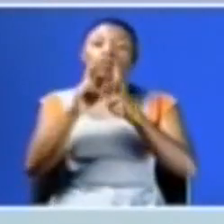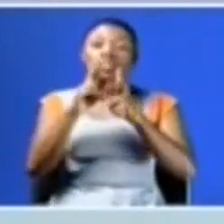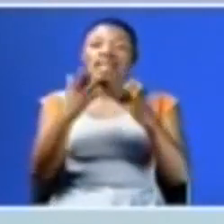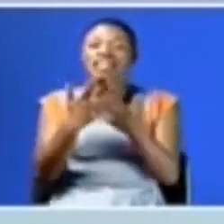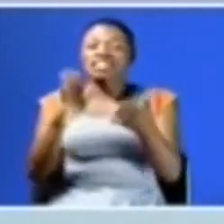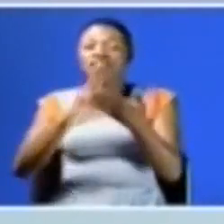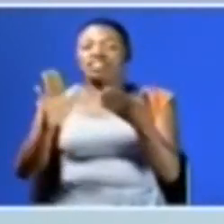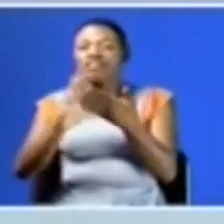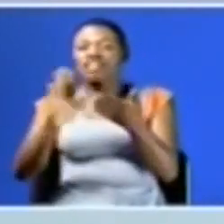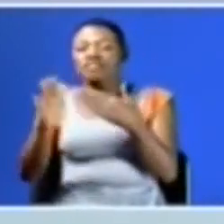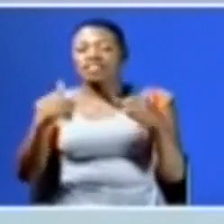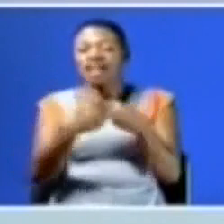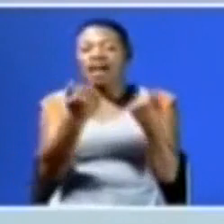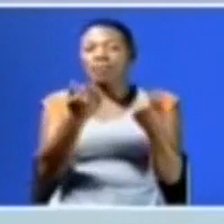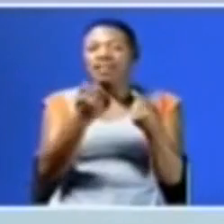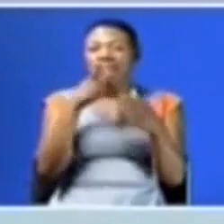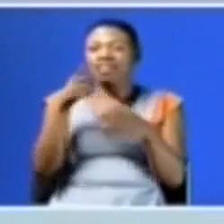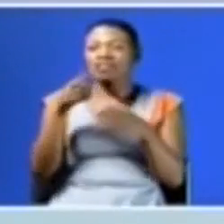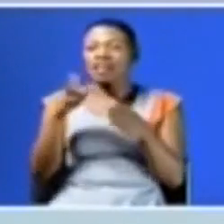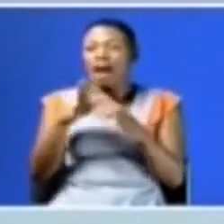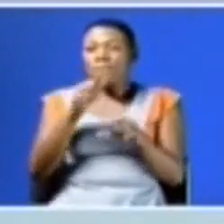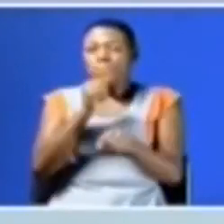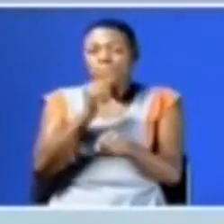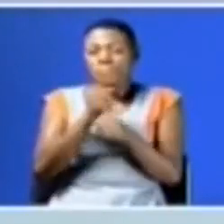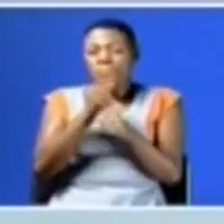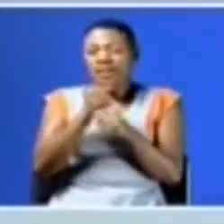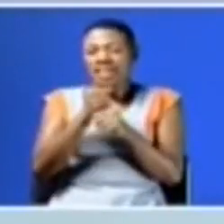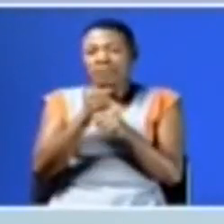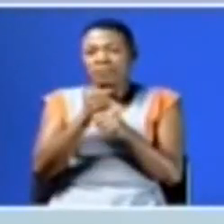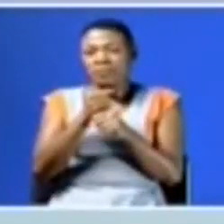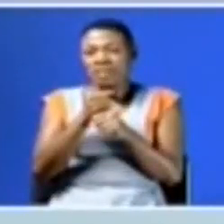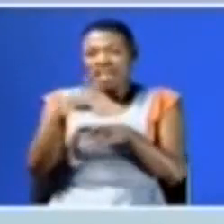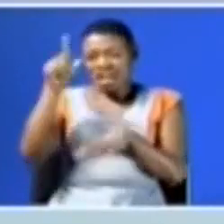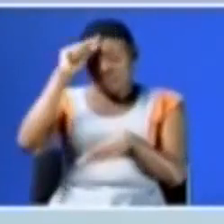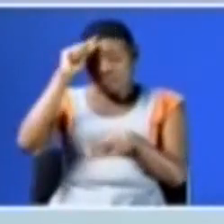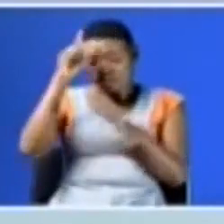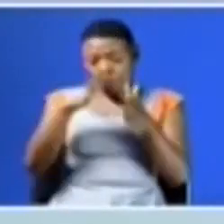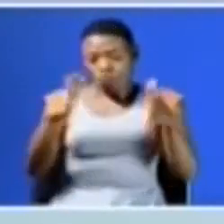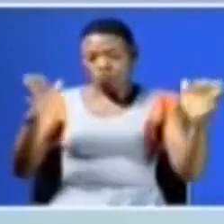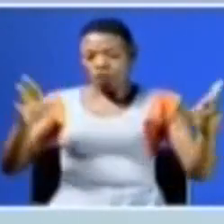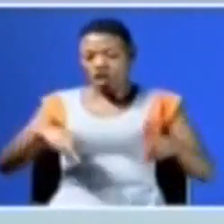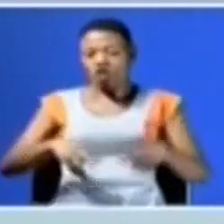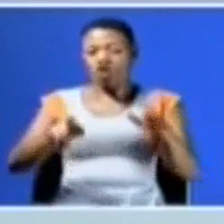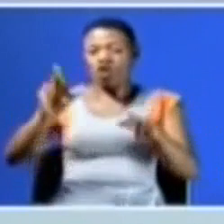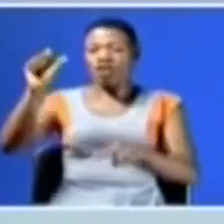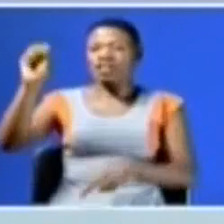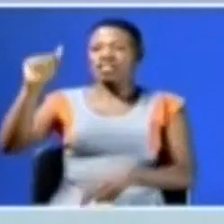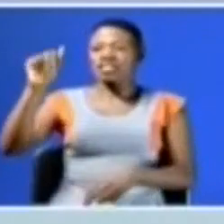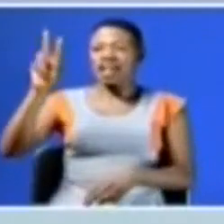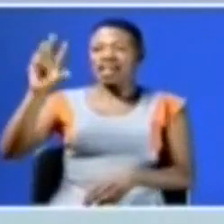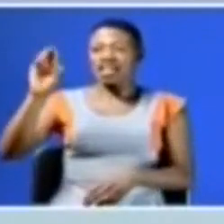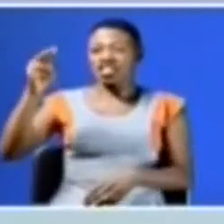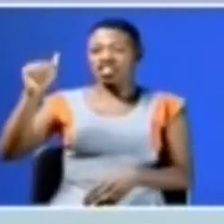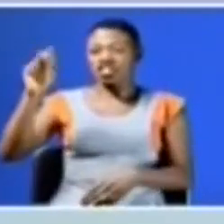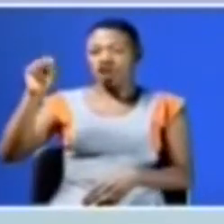njia ya haraka, jambo ambalo lilisukuma serikali kupanua barabara eneo la Sachangwan mbali na kuhamasisha umma kuhusu salama